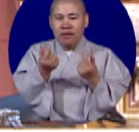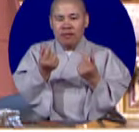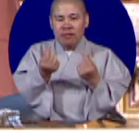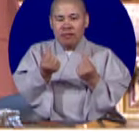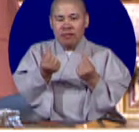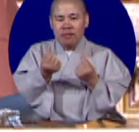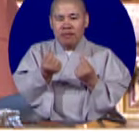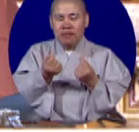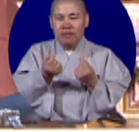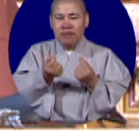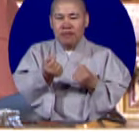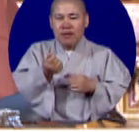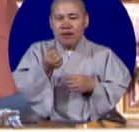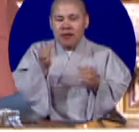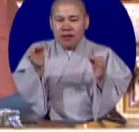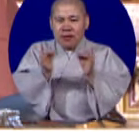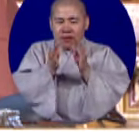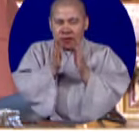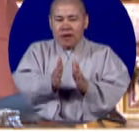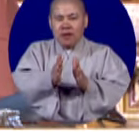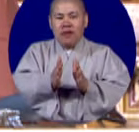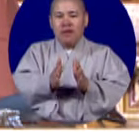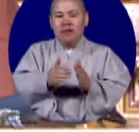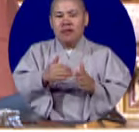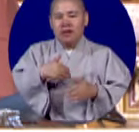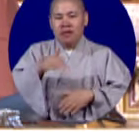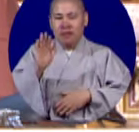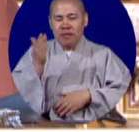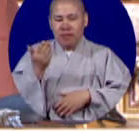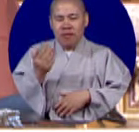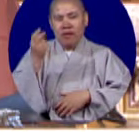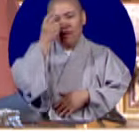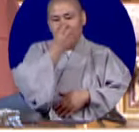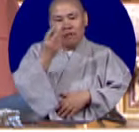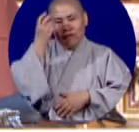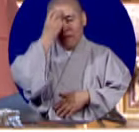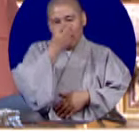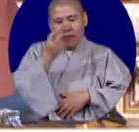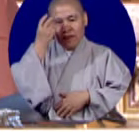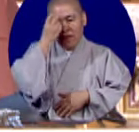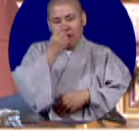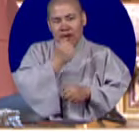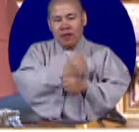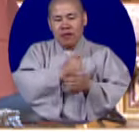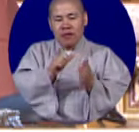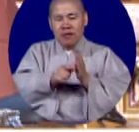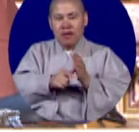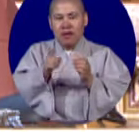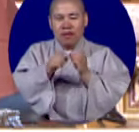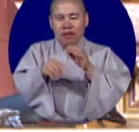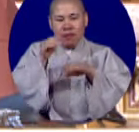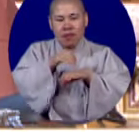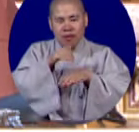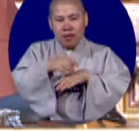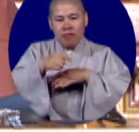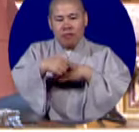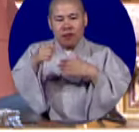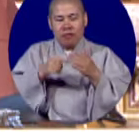그러니까 잠시 있다 떠나간다 이 말이죠. 그렇게 관찰이 됐을 때 어찌 수행하고자 하는 의욕이 안 생기겠어요.